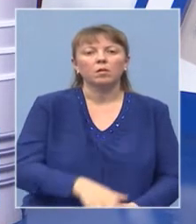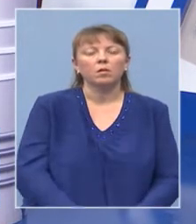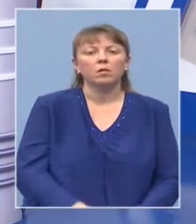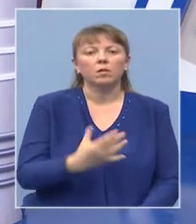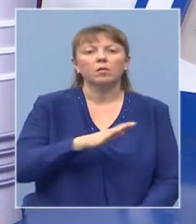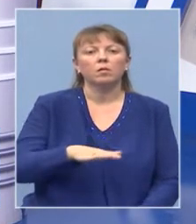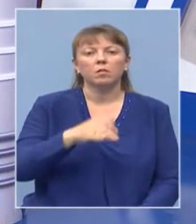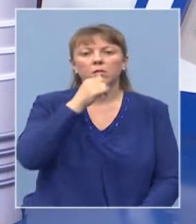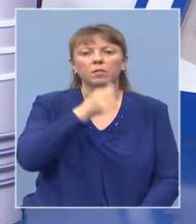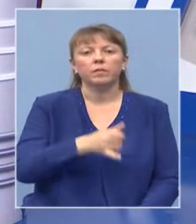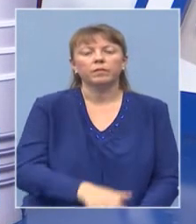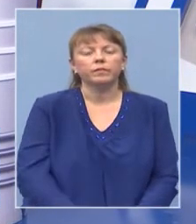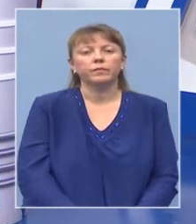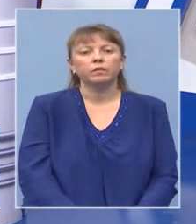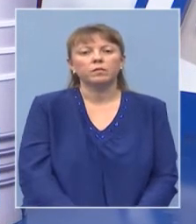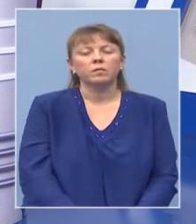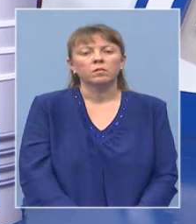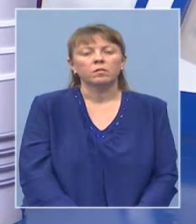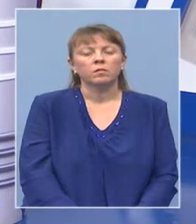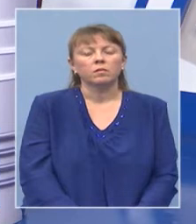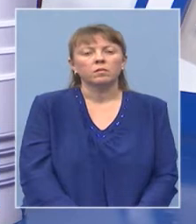дети с ограниченными возможностями. Для того, чтобы